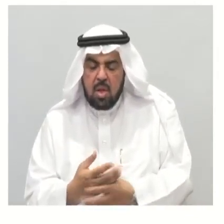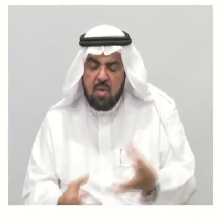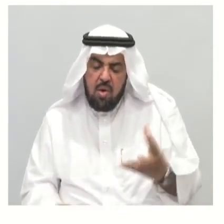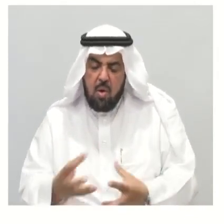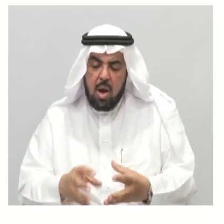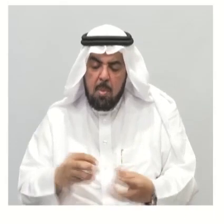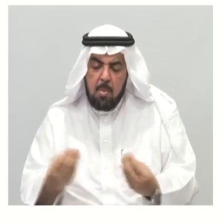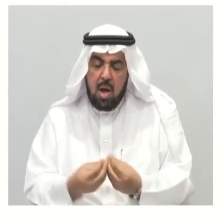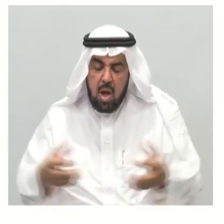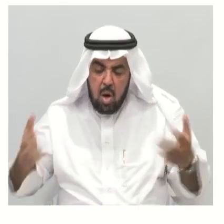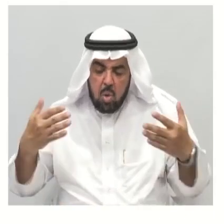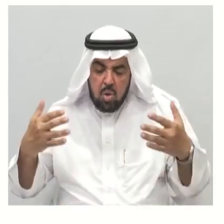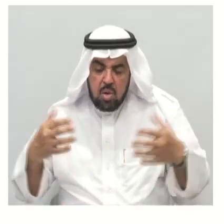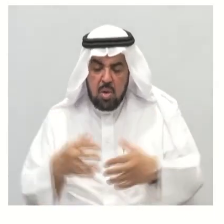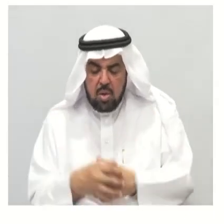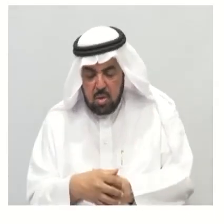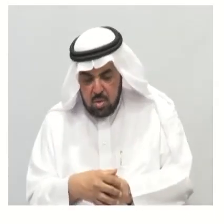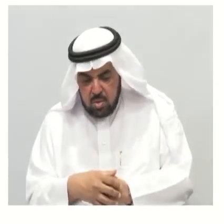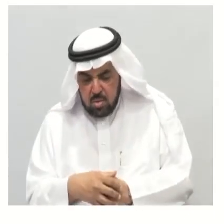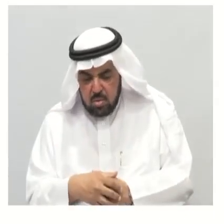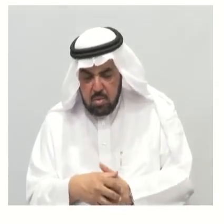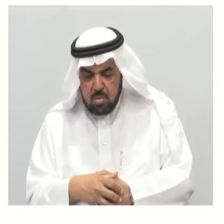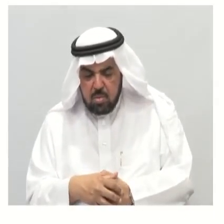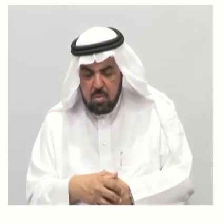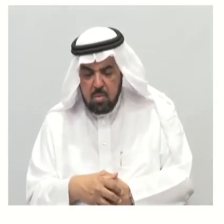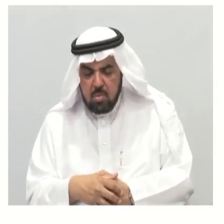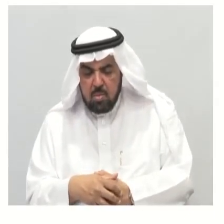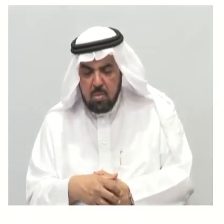بسبب تفاعلها مع الأكسجين.